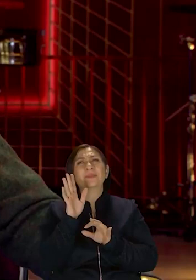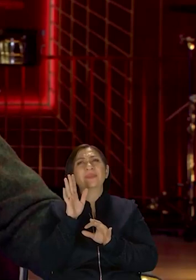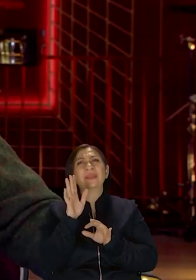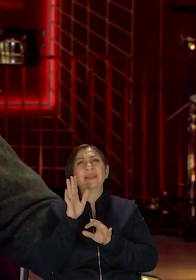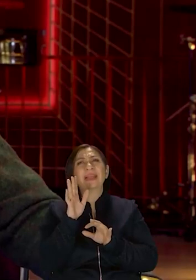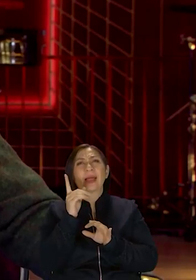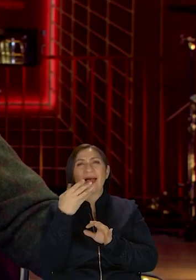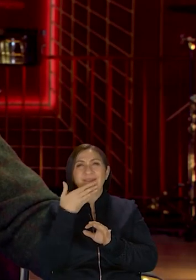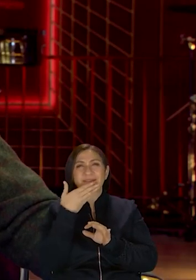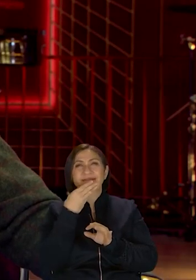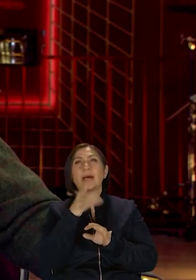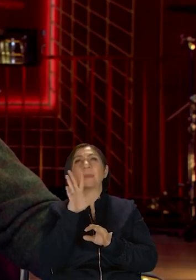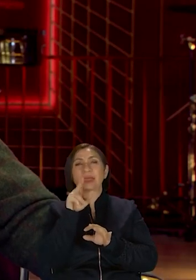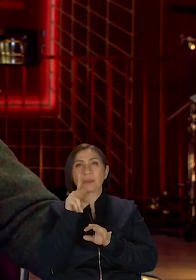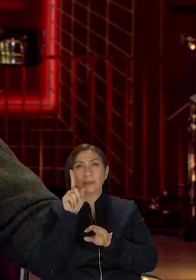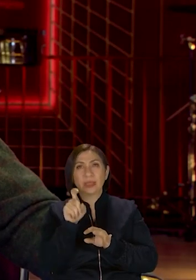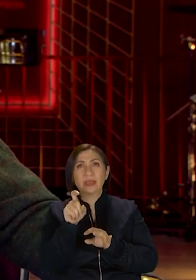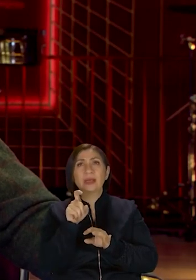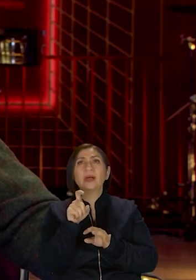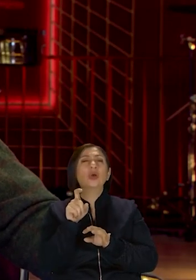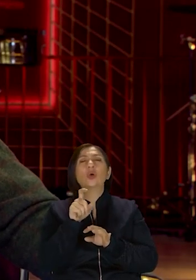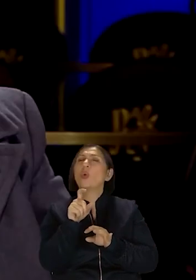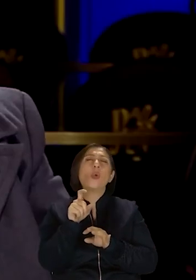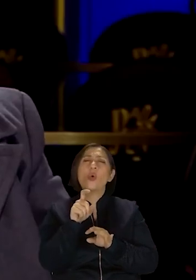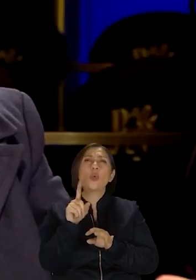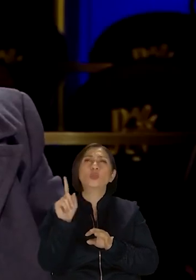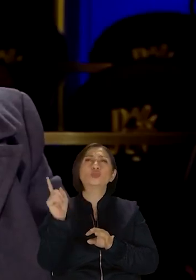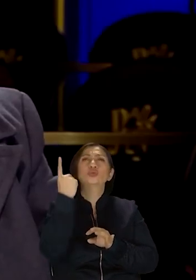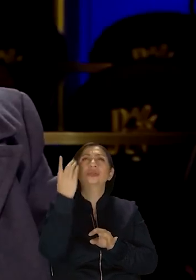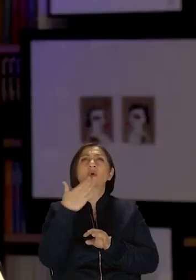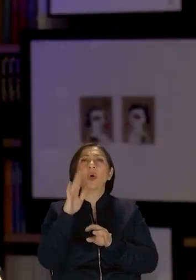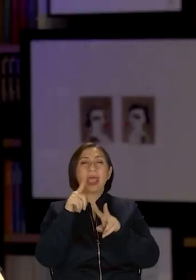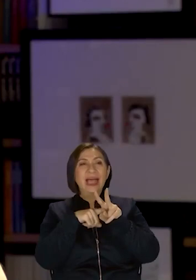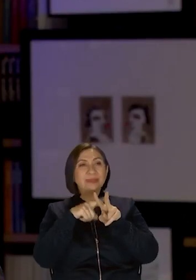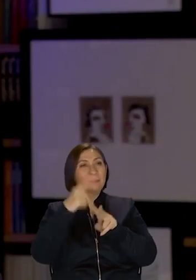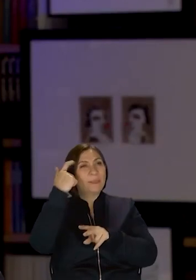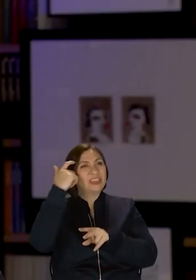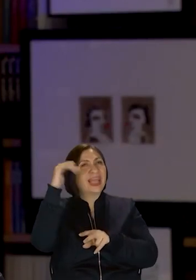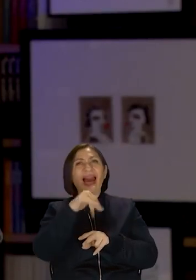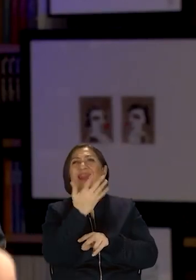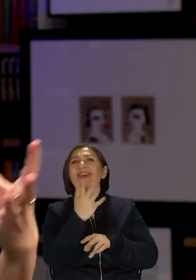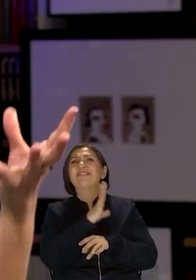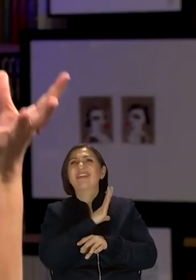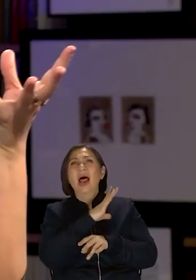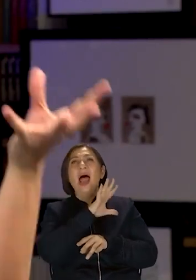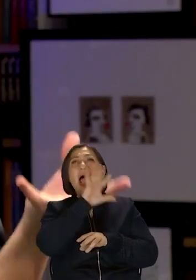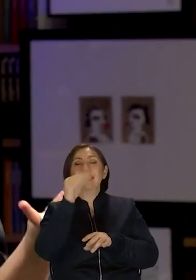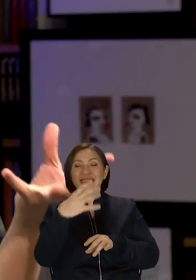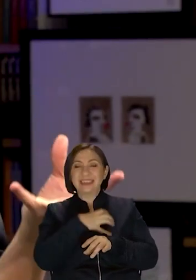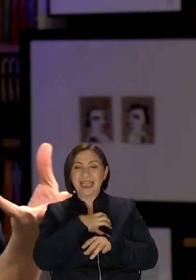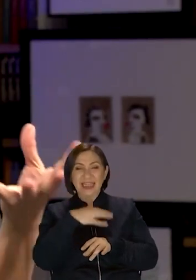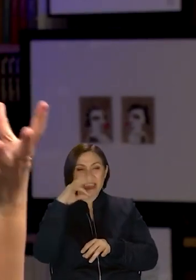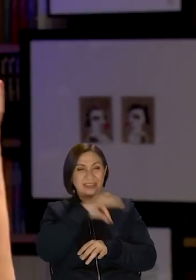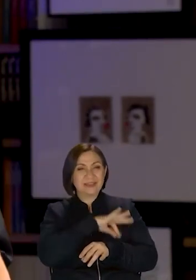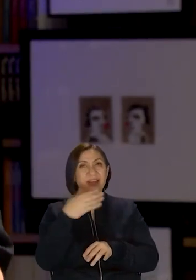spoiler vermemek gibi bir şey mi yapıyor? Yok aslında, mucize yok ya abi. Hayır aslında mucize yok. Yani Yasmin'in başına gelen şeyi herkes kendi